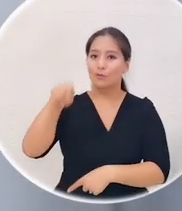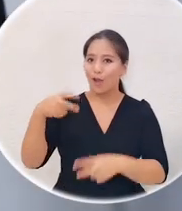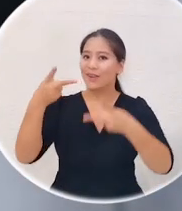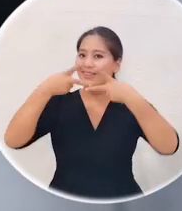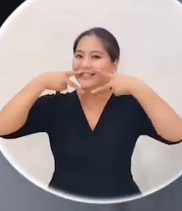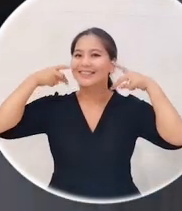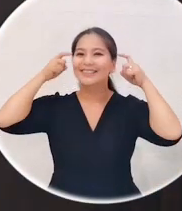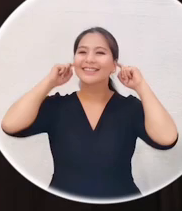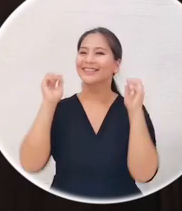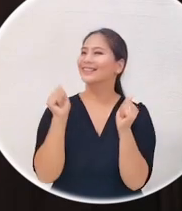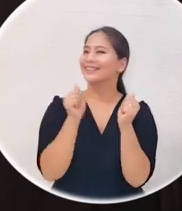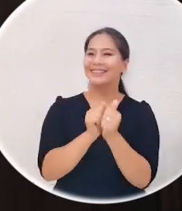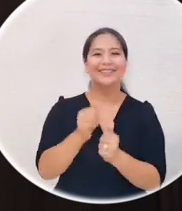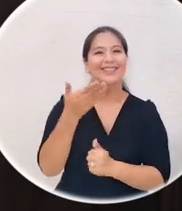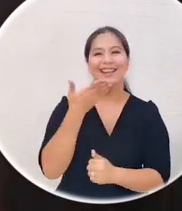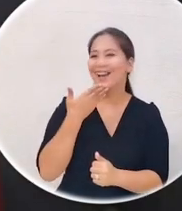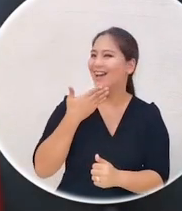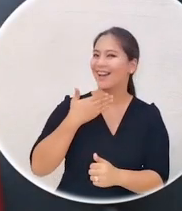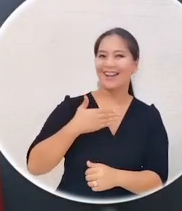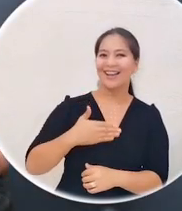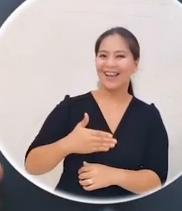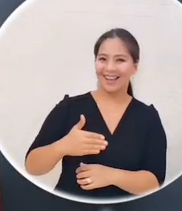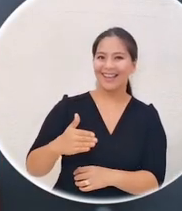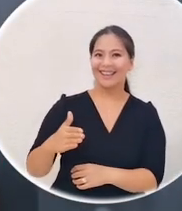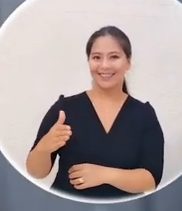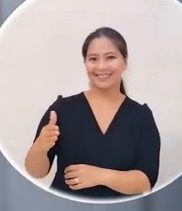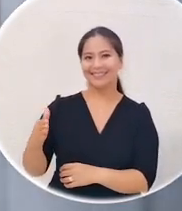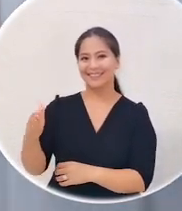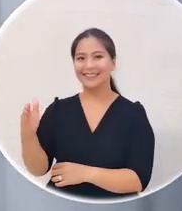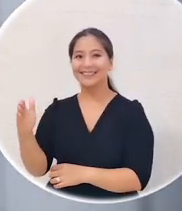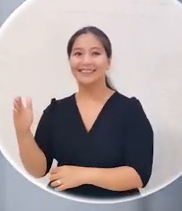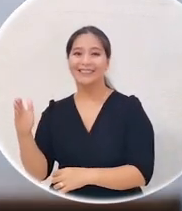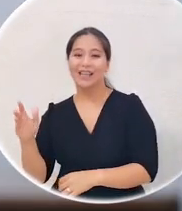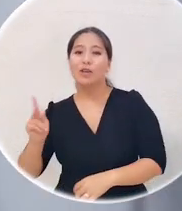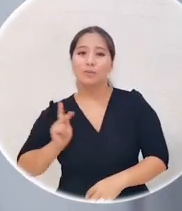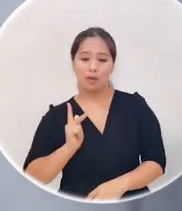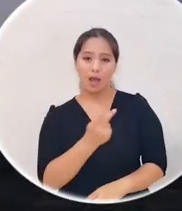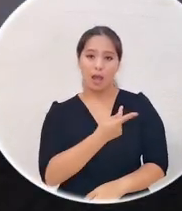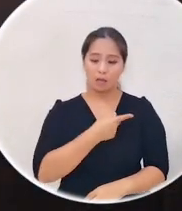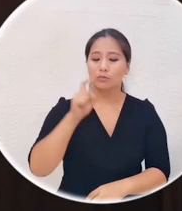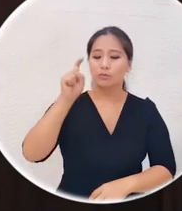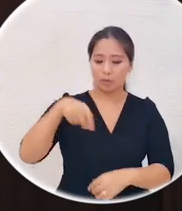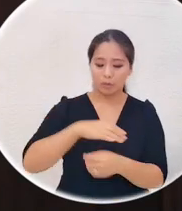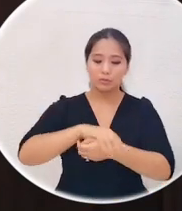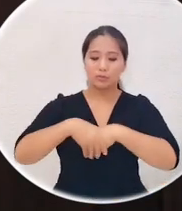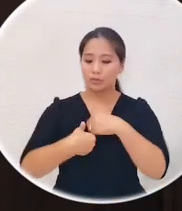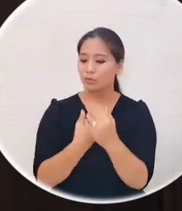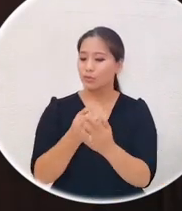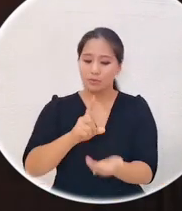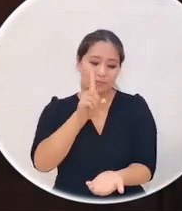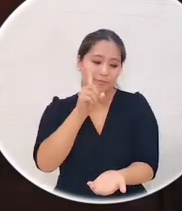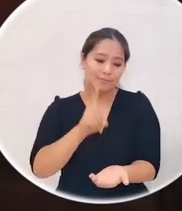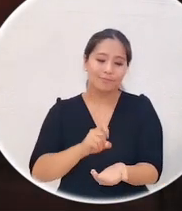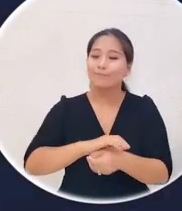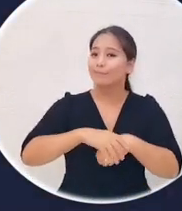ต้องใส่ผ้าปิดปากไว้ทุกครั้งเลย เฮามันล้างมือด้วยส